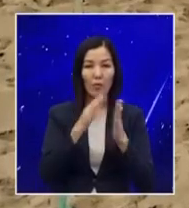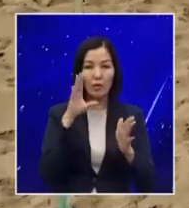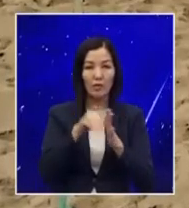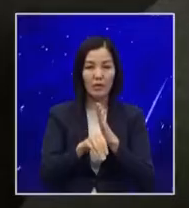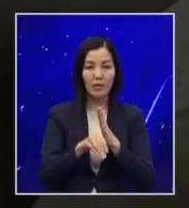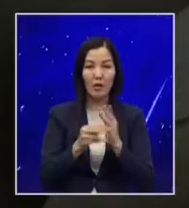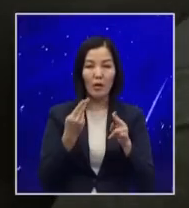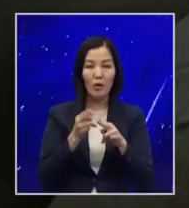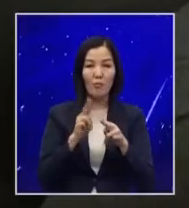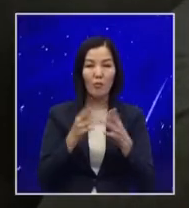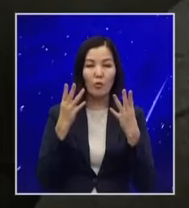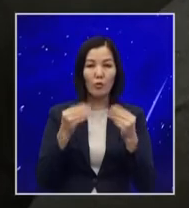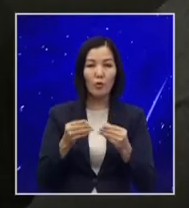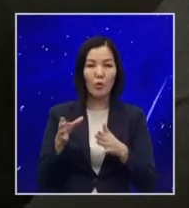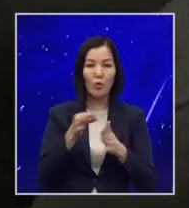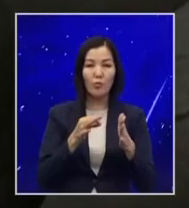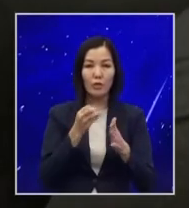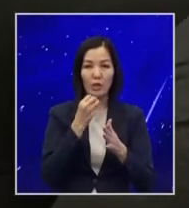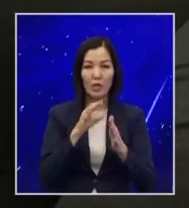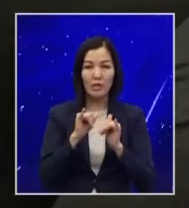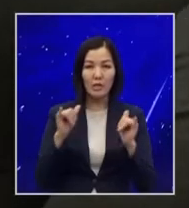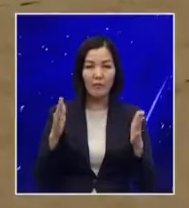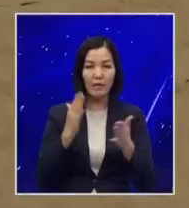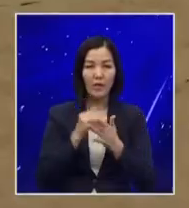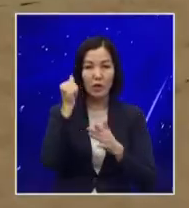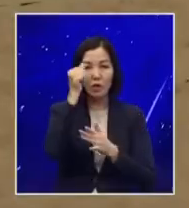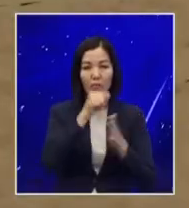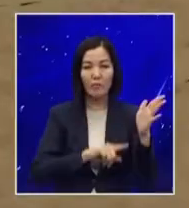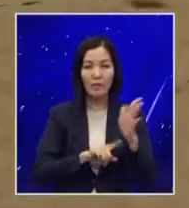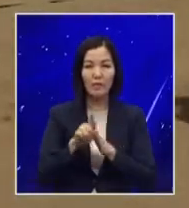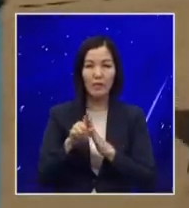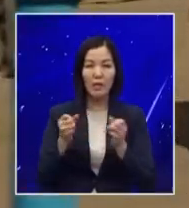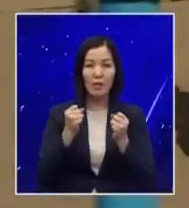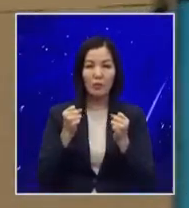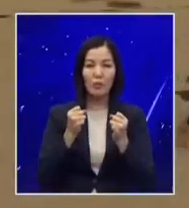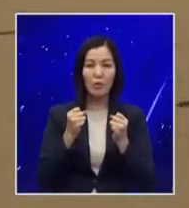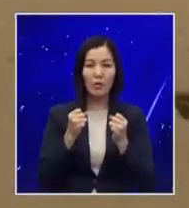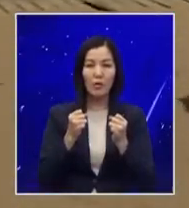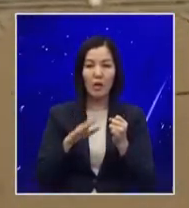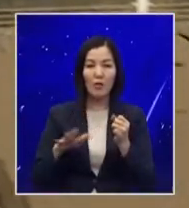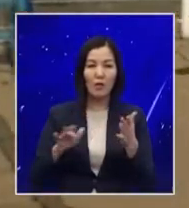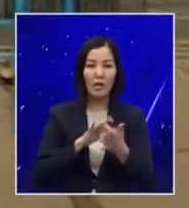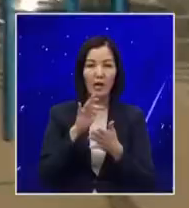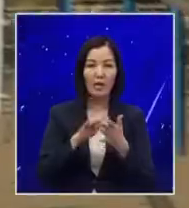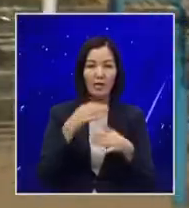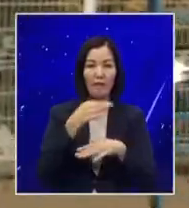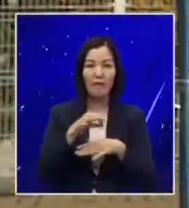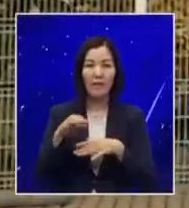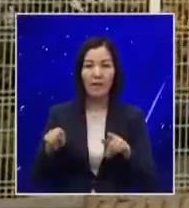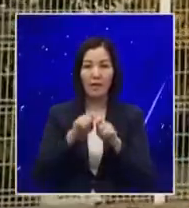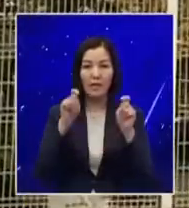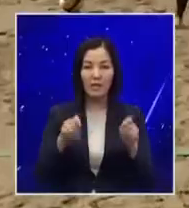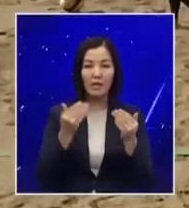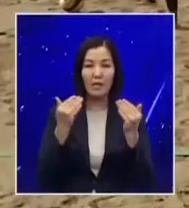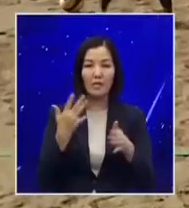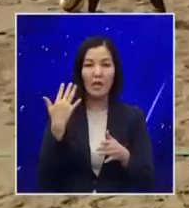күні жағажай волейболы облысымызда қарыштап тамып келеді. Жыл басынан бері өңірлік спорт мектебінің аудан қалаларында филиалдары ашылған.